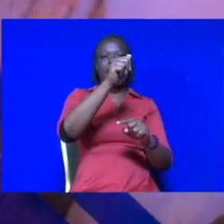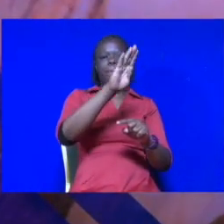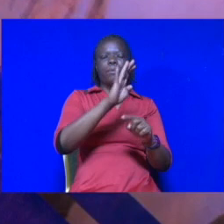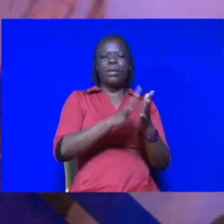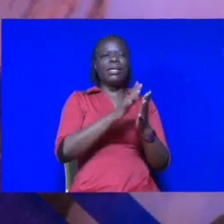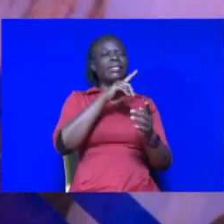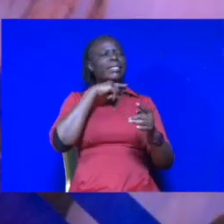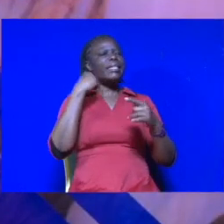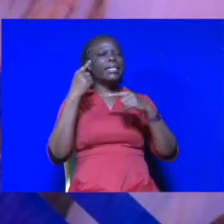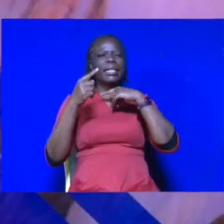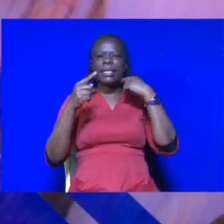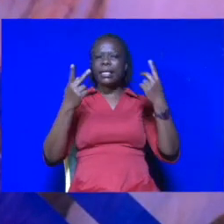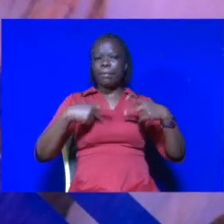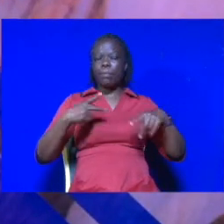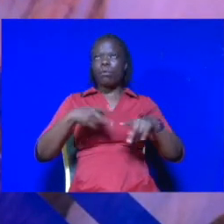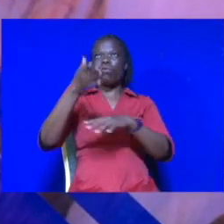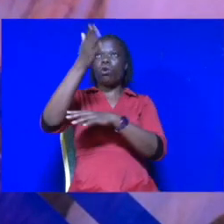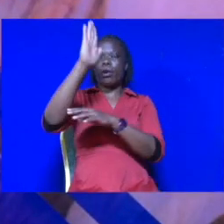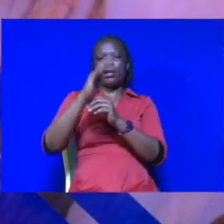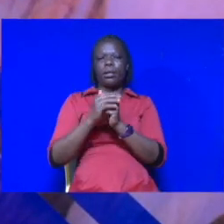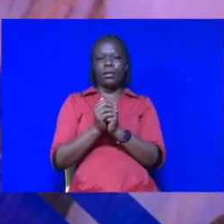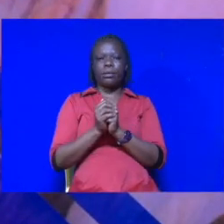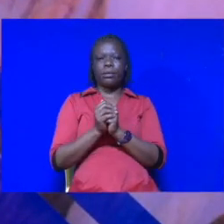Ahabu ameua watumishi wa Mungu.